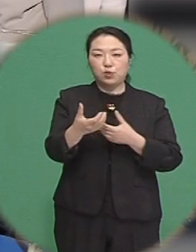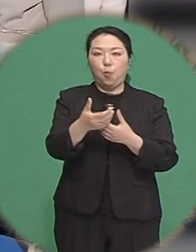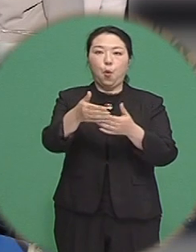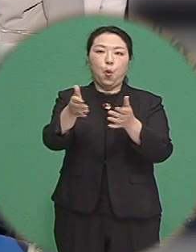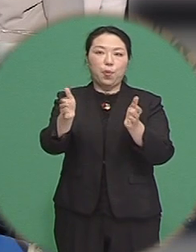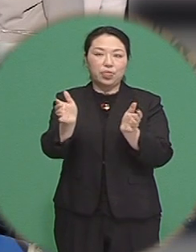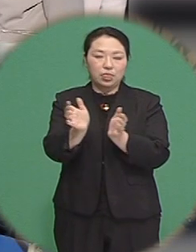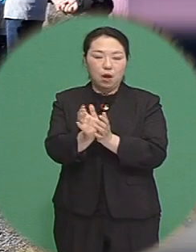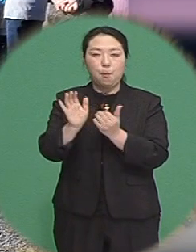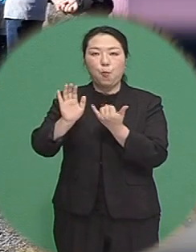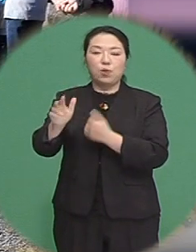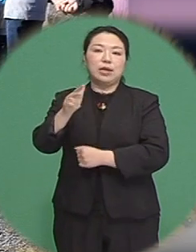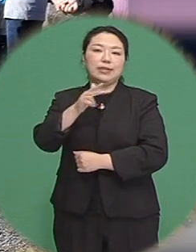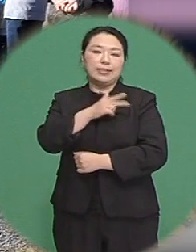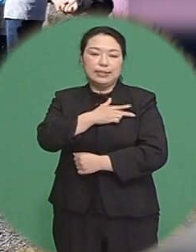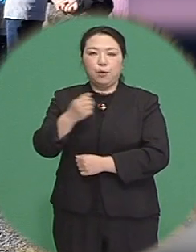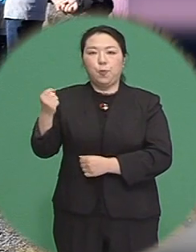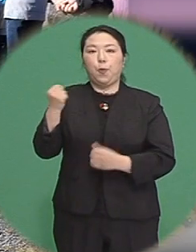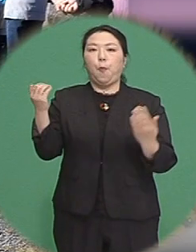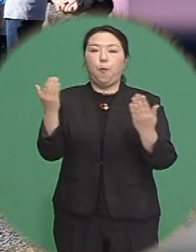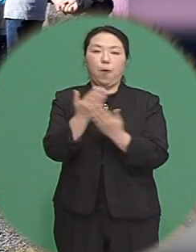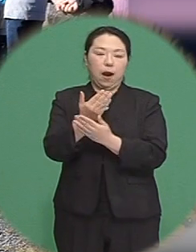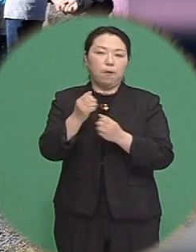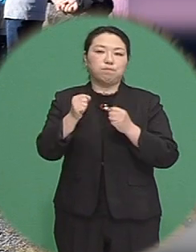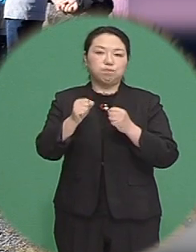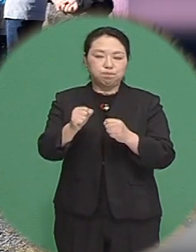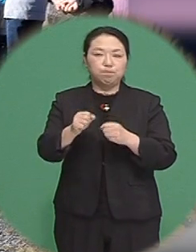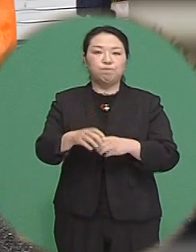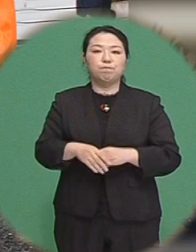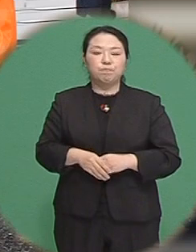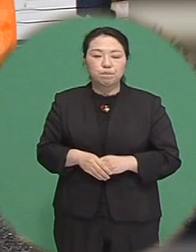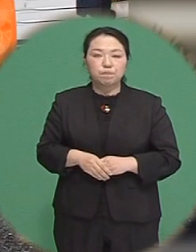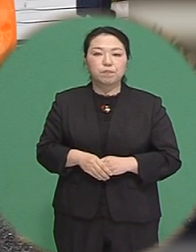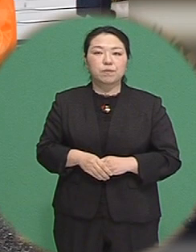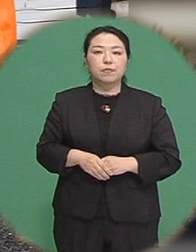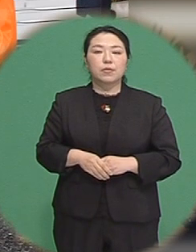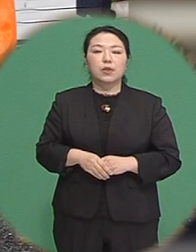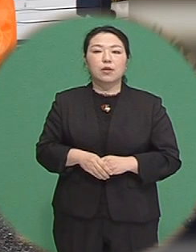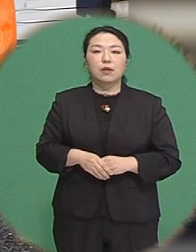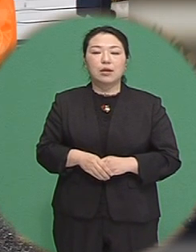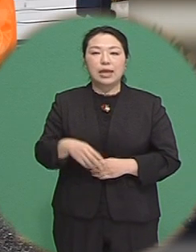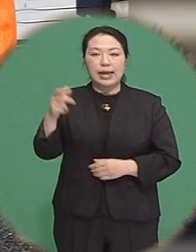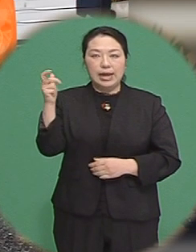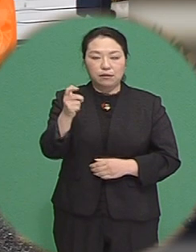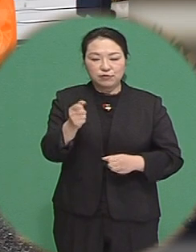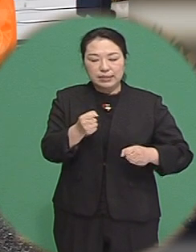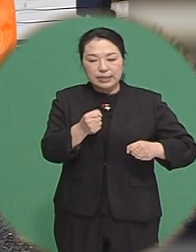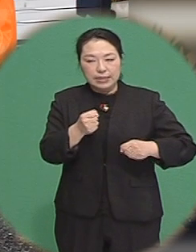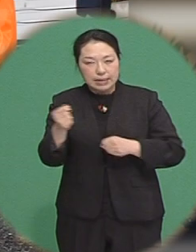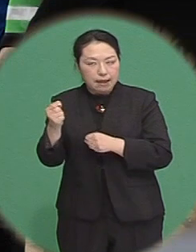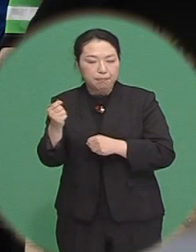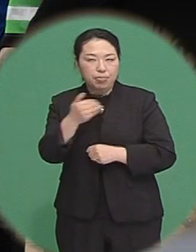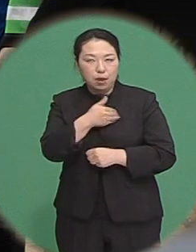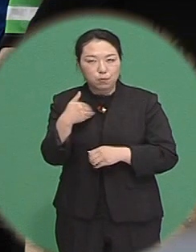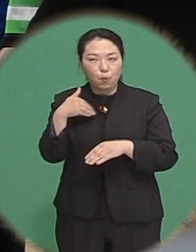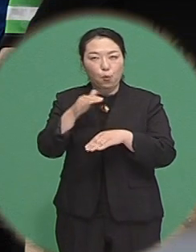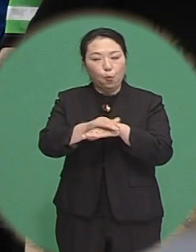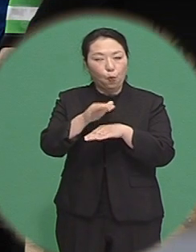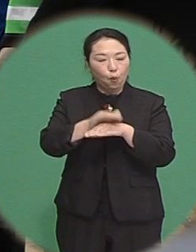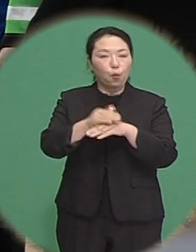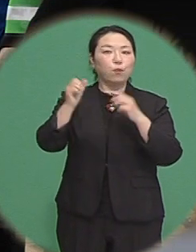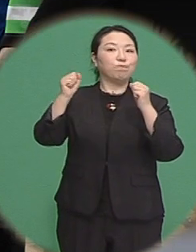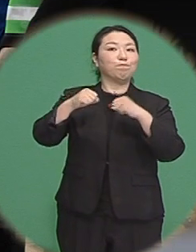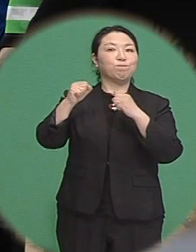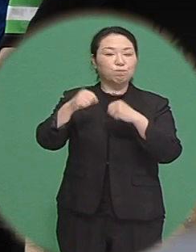団防災士の充実強化を図っていきますまた確実な避難態勢の確立